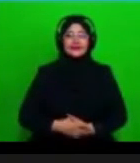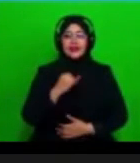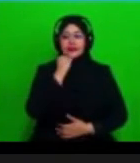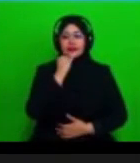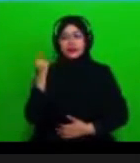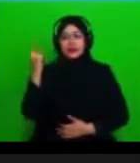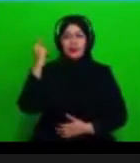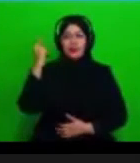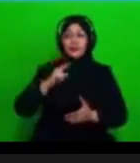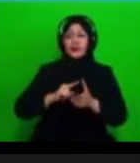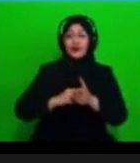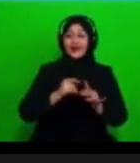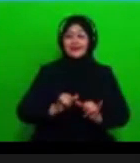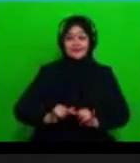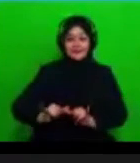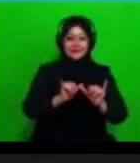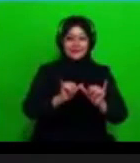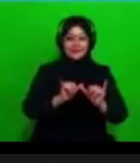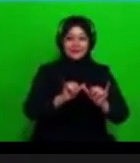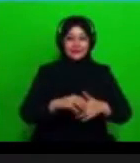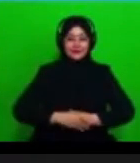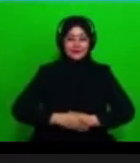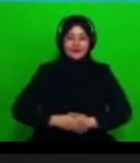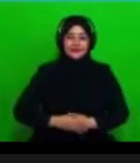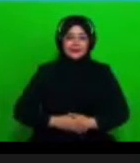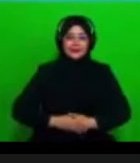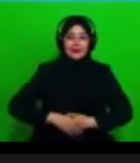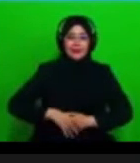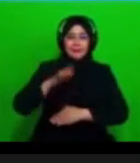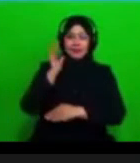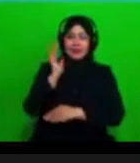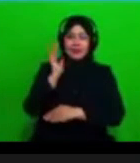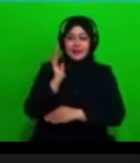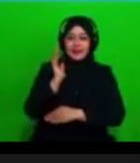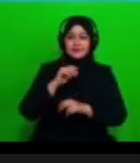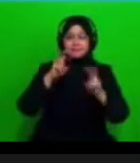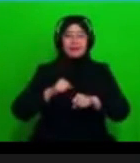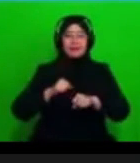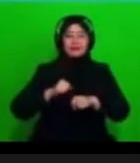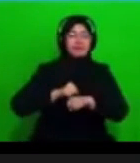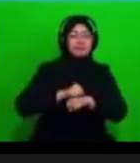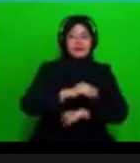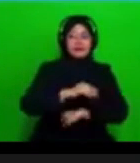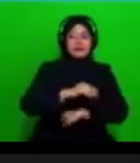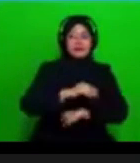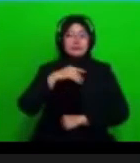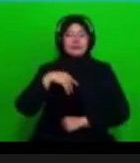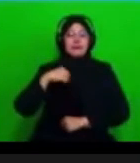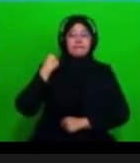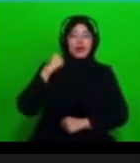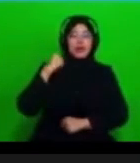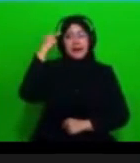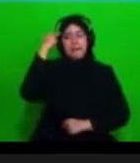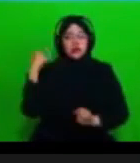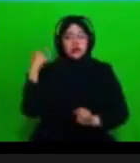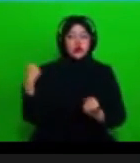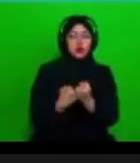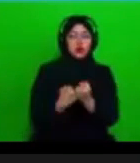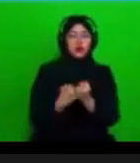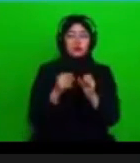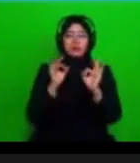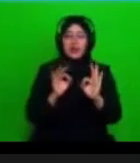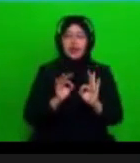kita akan mulai bersama, yaitu presentasi dengan judul Implementasi Merdeka Belajar dalam Mendukung